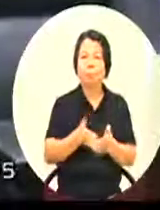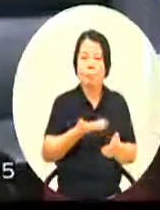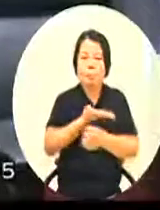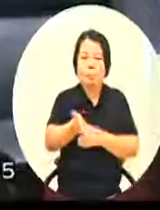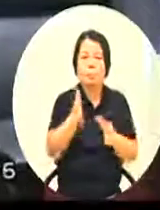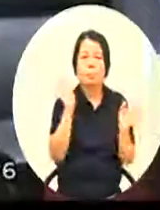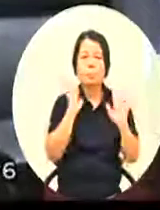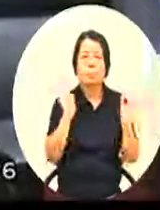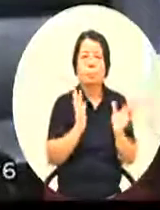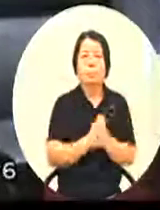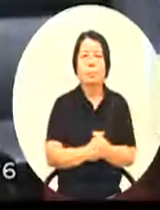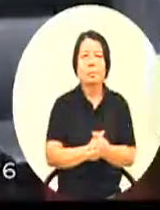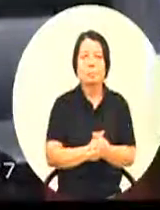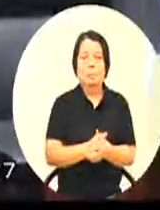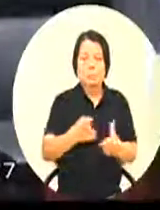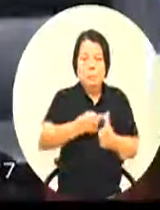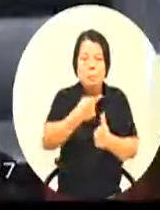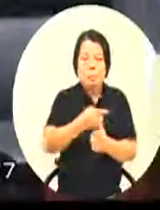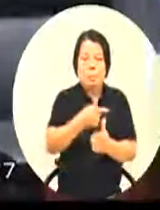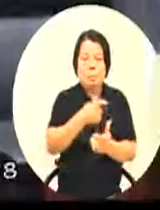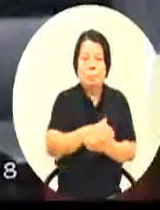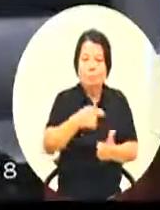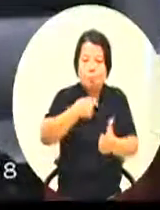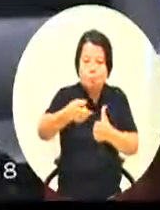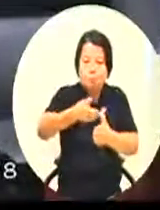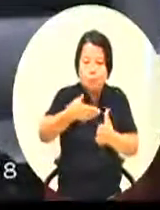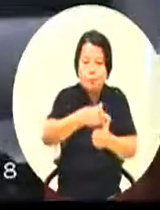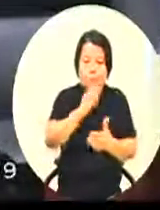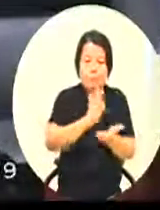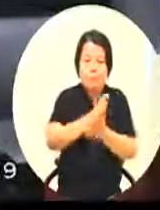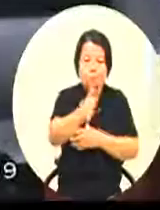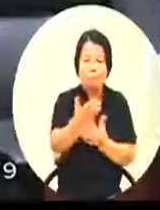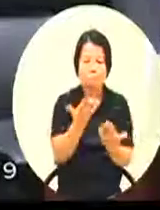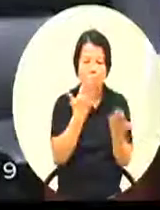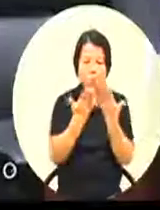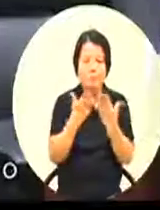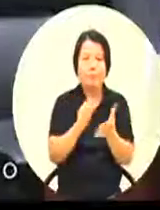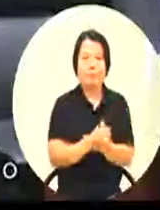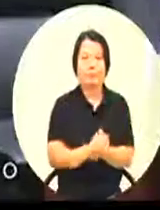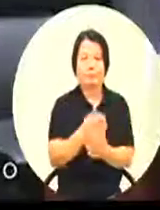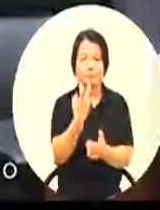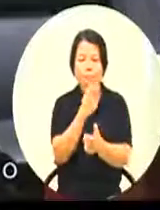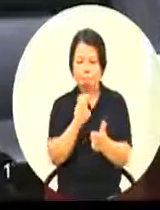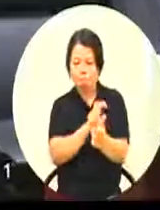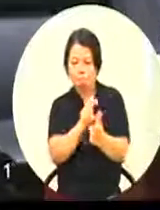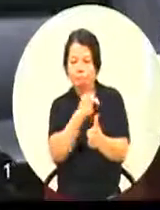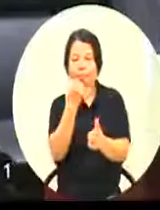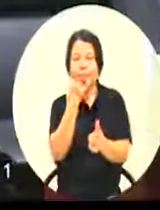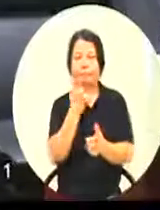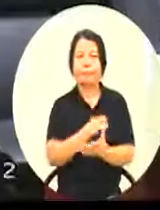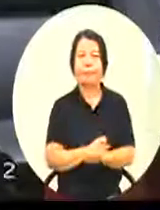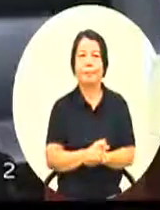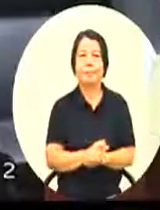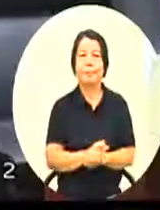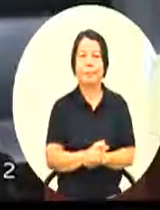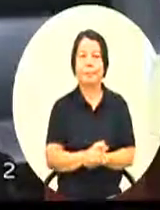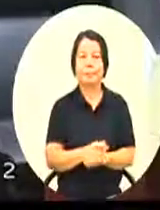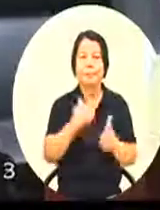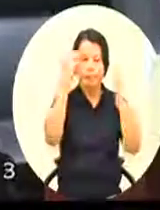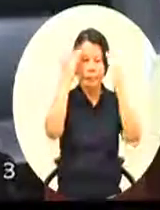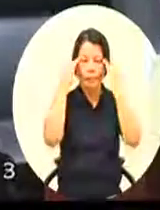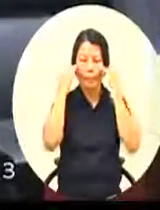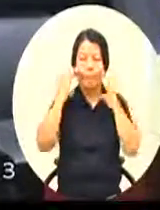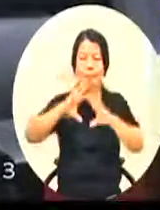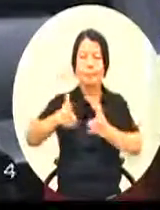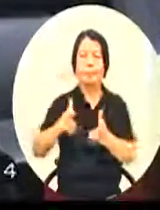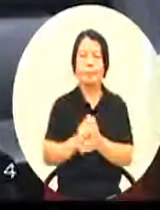些孩子他们自己去知道，他们就可以变成一个监督者。好，我那个